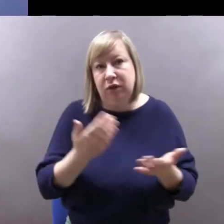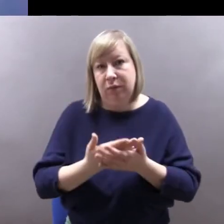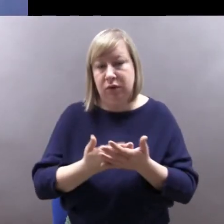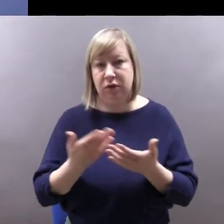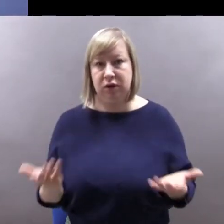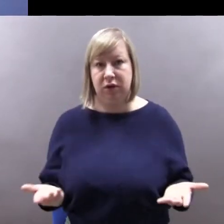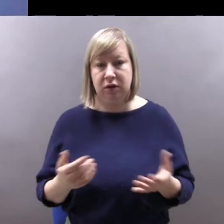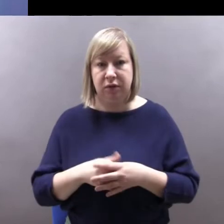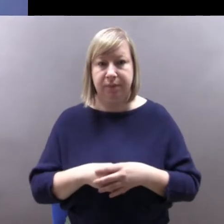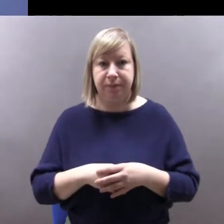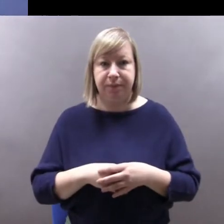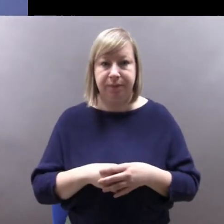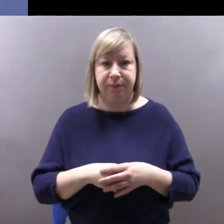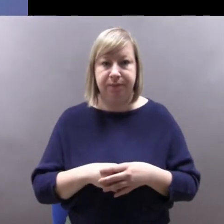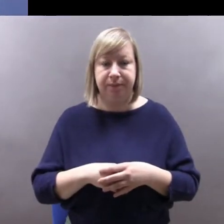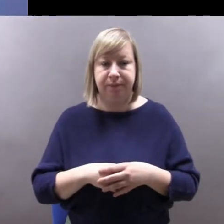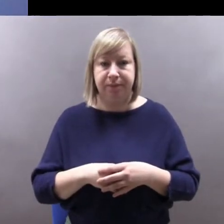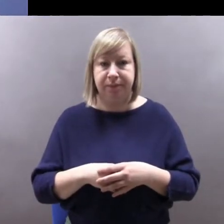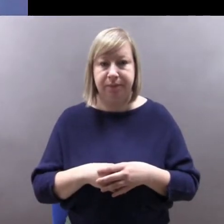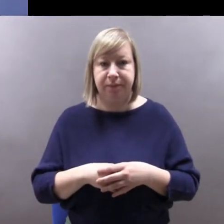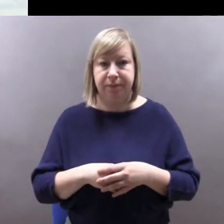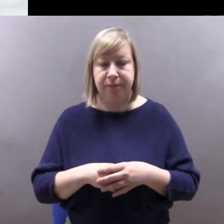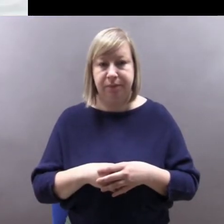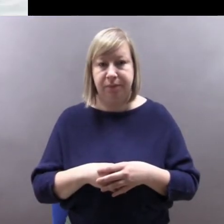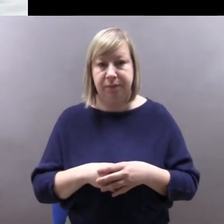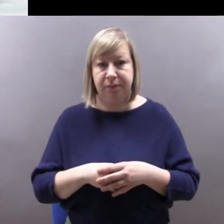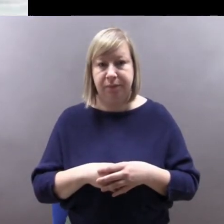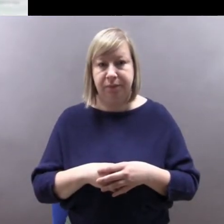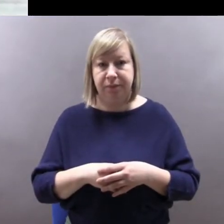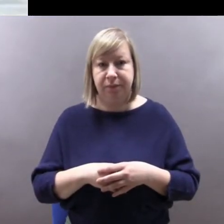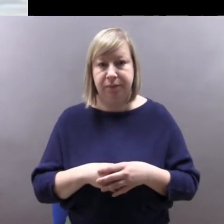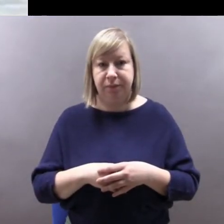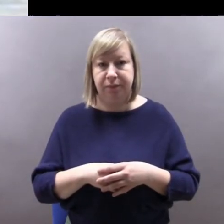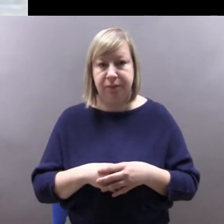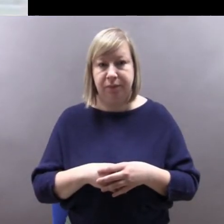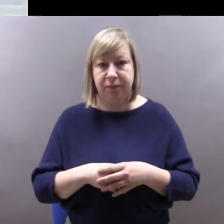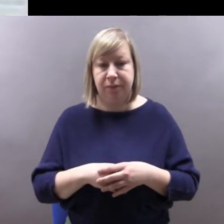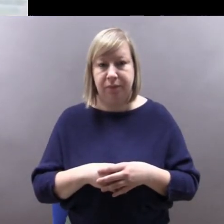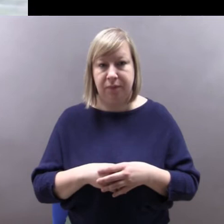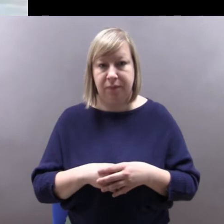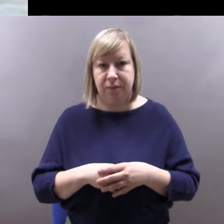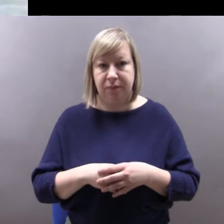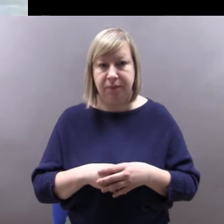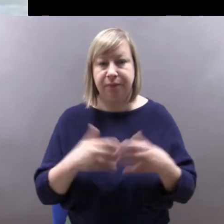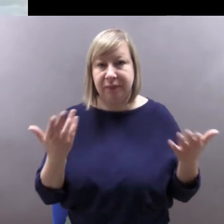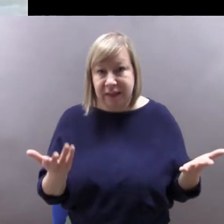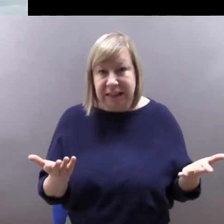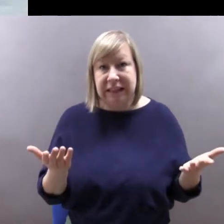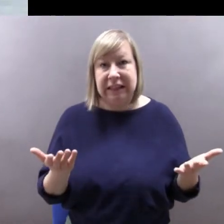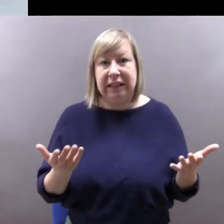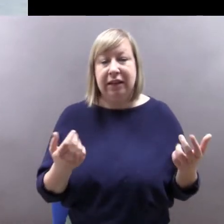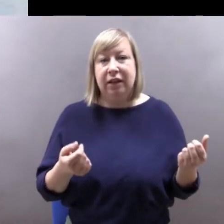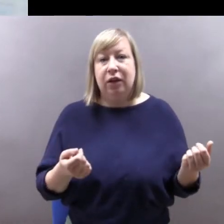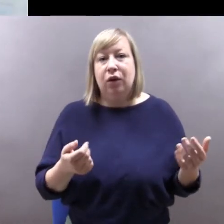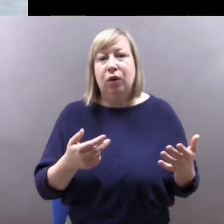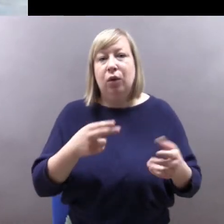niemożności właśnie wydostania się z domu. Myślę, że to jest trochę kwadratura koła, tak, że z jednej strony urzędy się nie muszą przystosowywać,